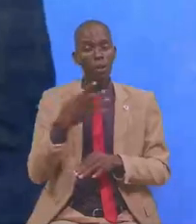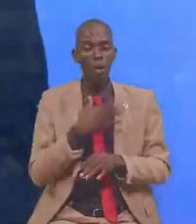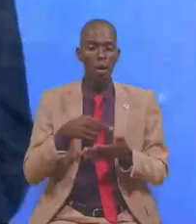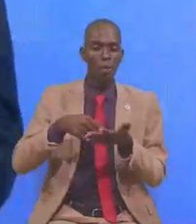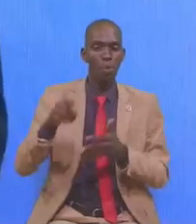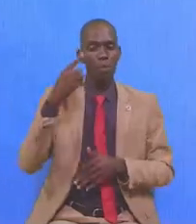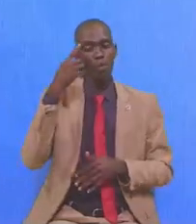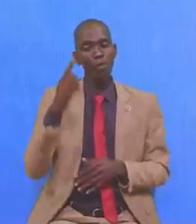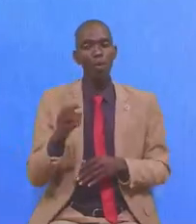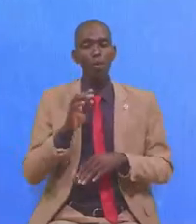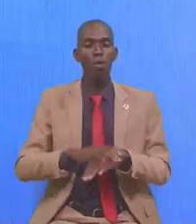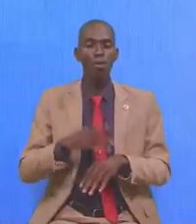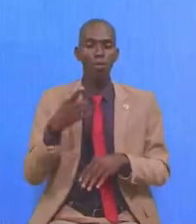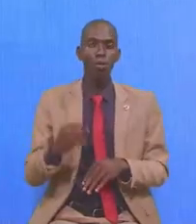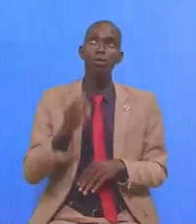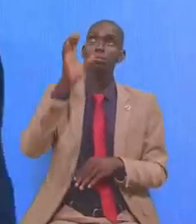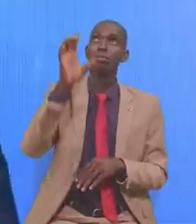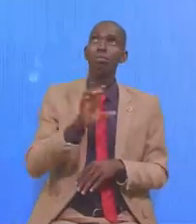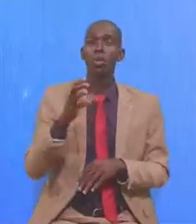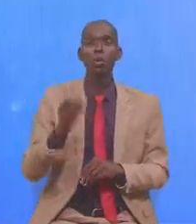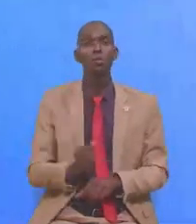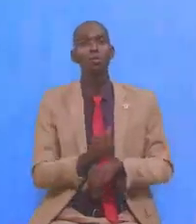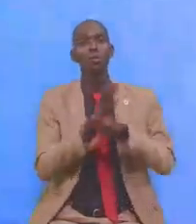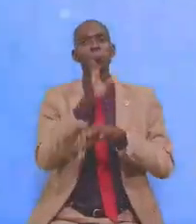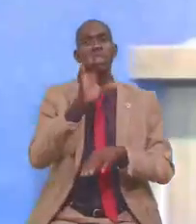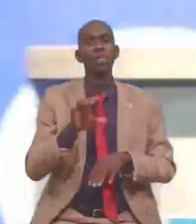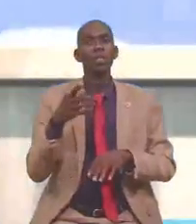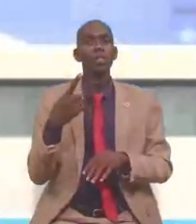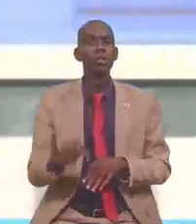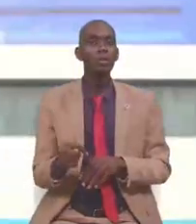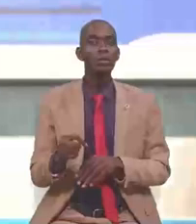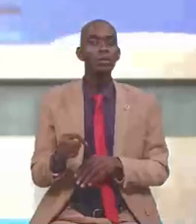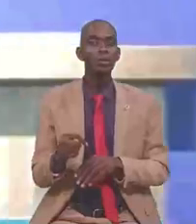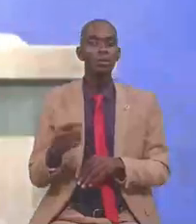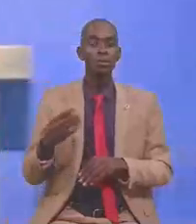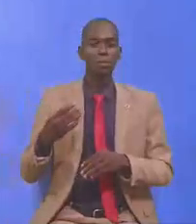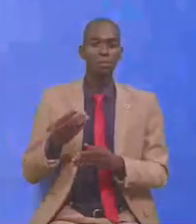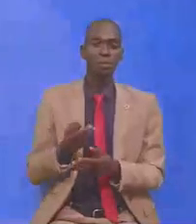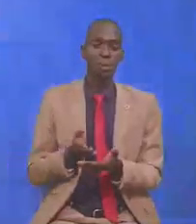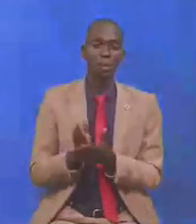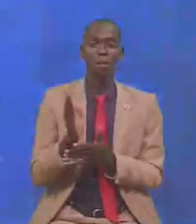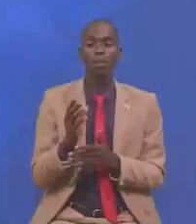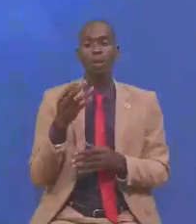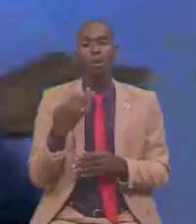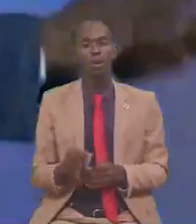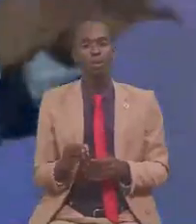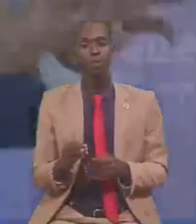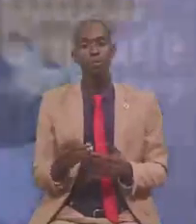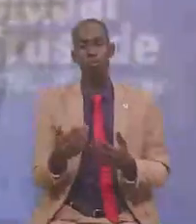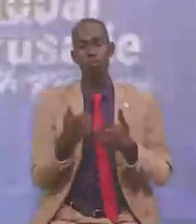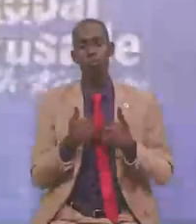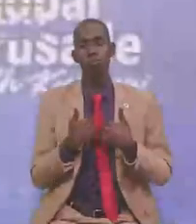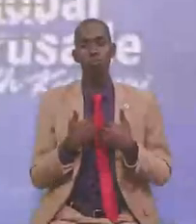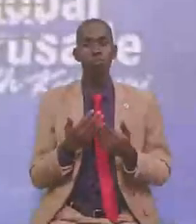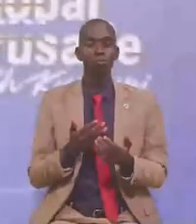tout ce pour quoi Christ est mort et il a payé pour cela au calvaire. Alors vous avez le droit de possession, le